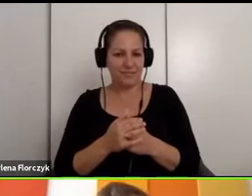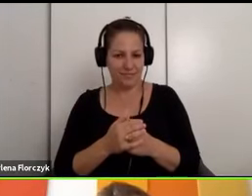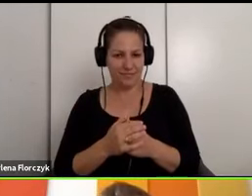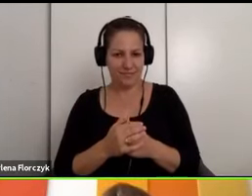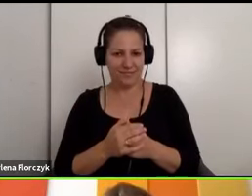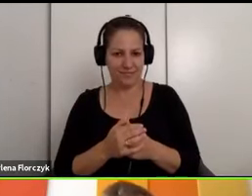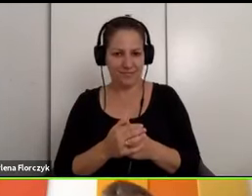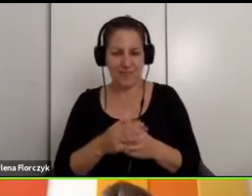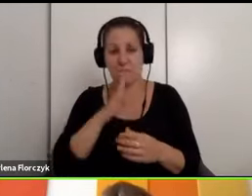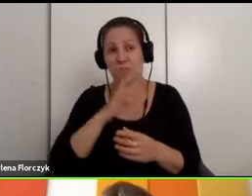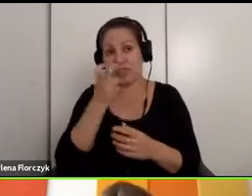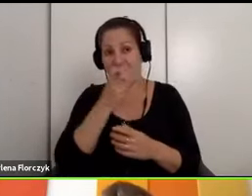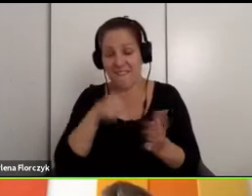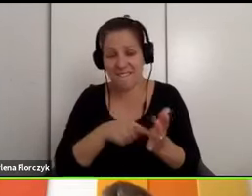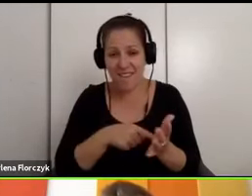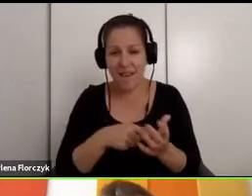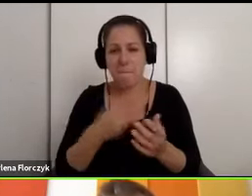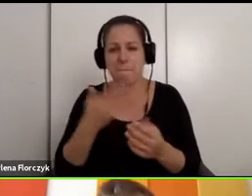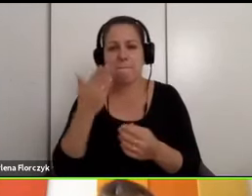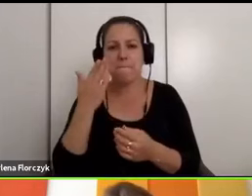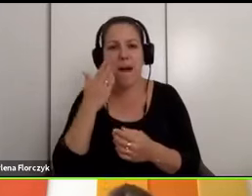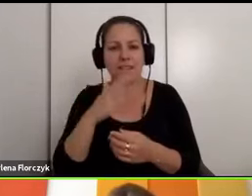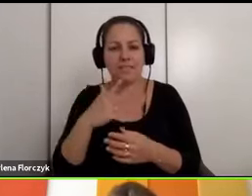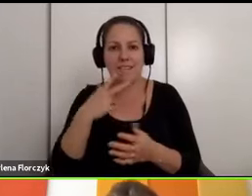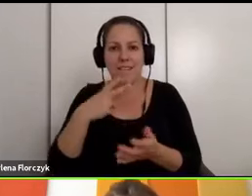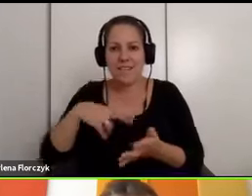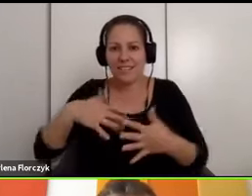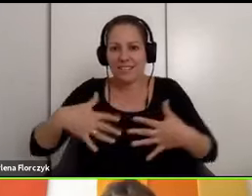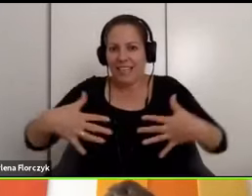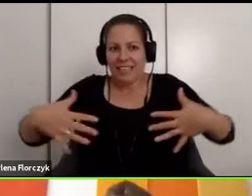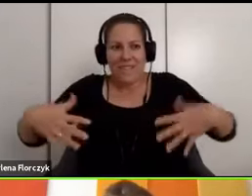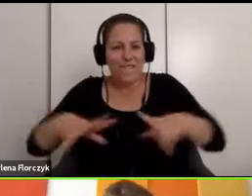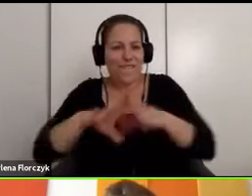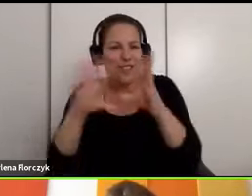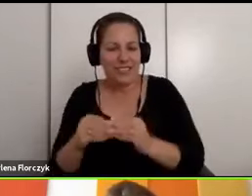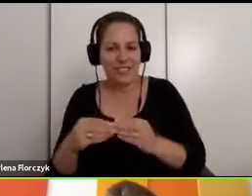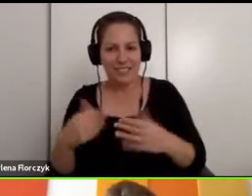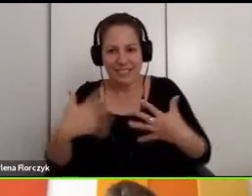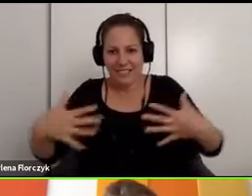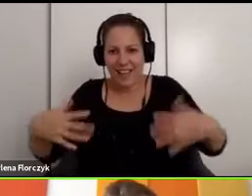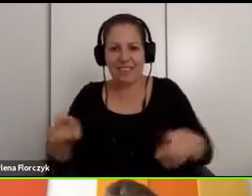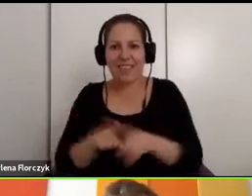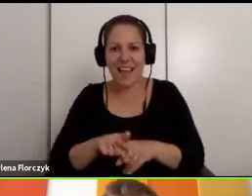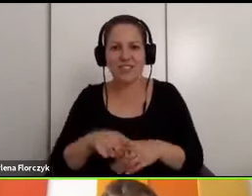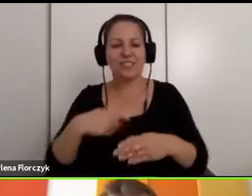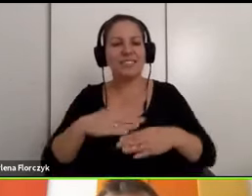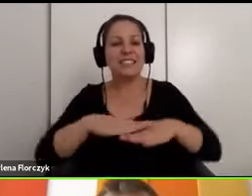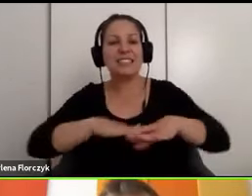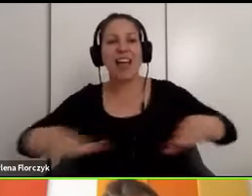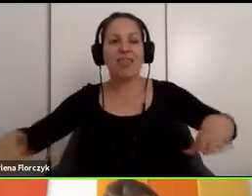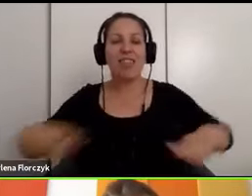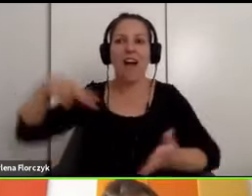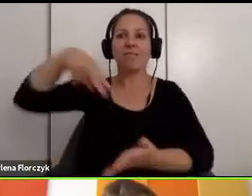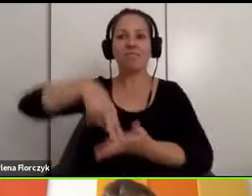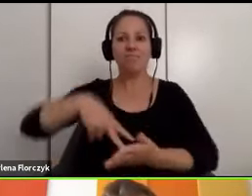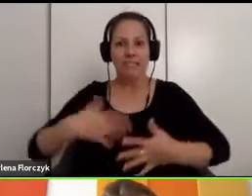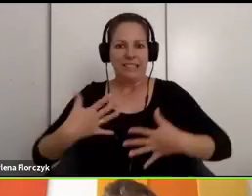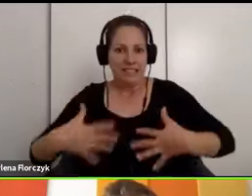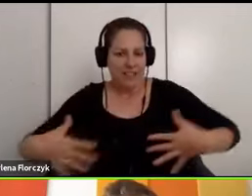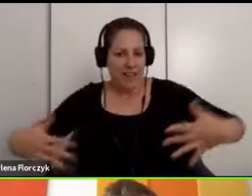i to jest może ciekawe, zawsze byłem, bardzo się stresowałem zawsze wszystkim. Między innymi też byciem na scenie. Więc to jest ciekawe,